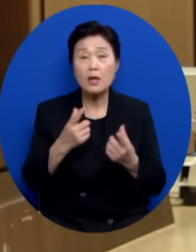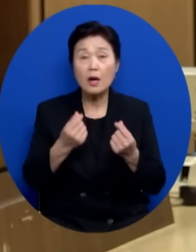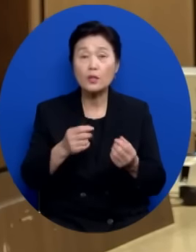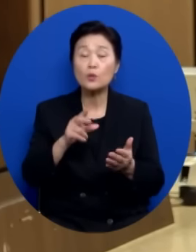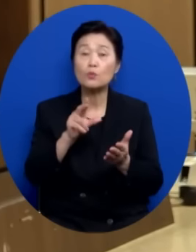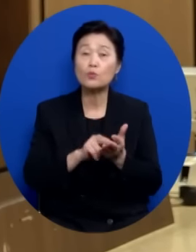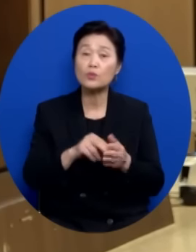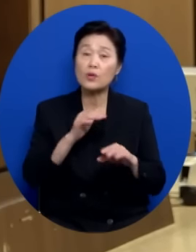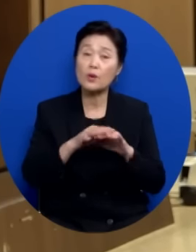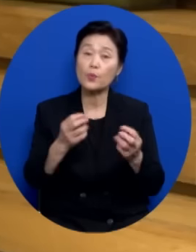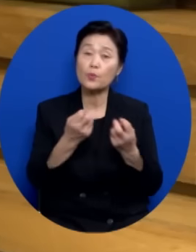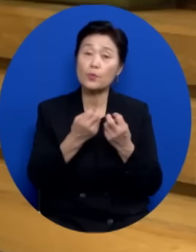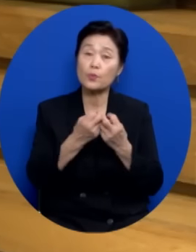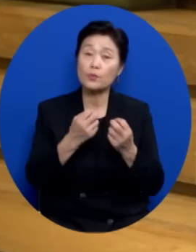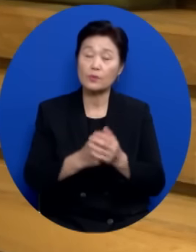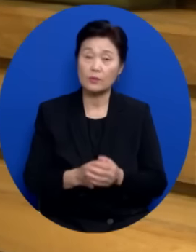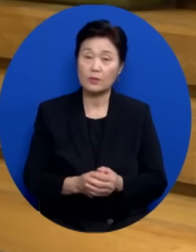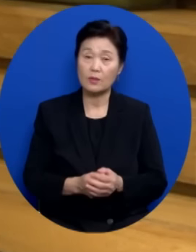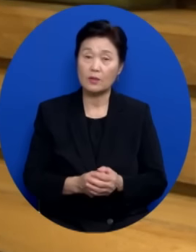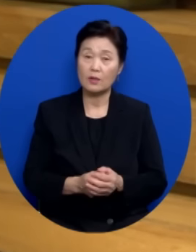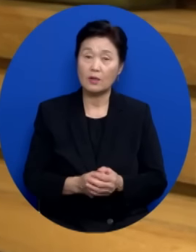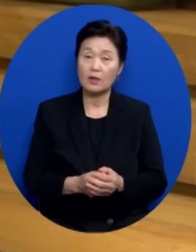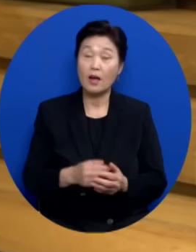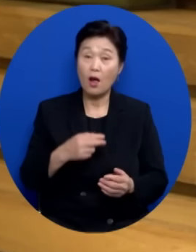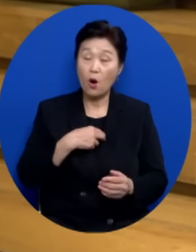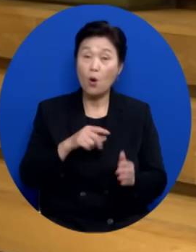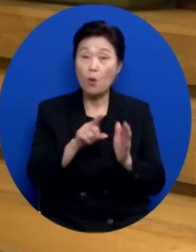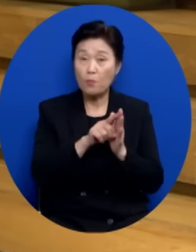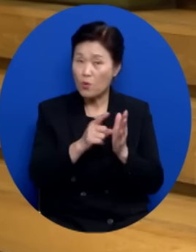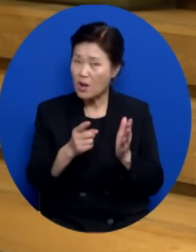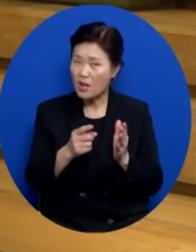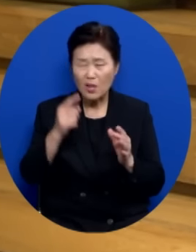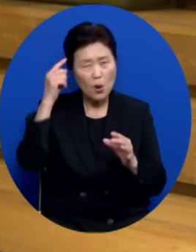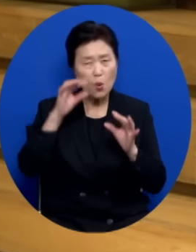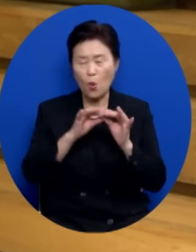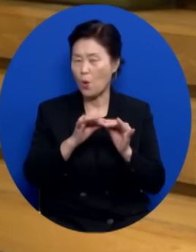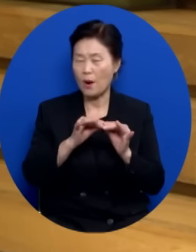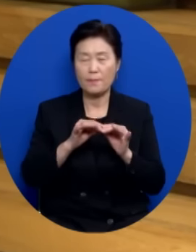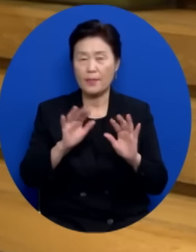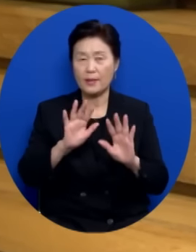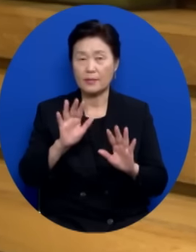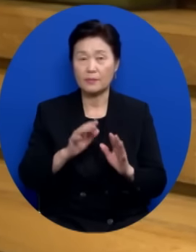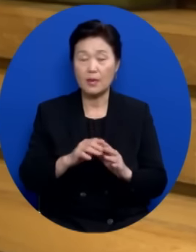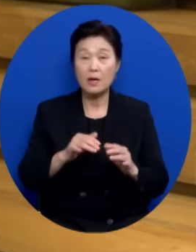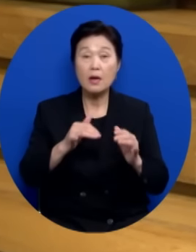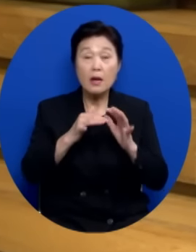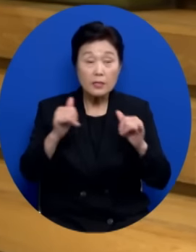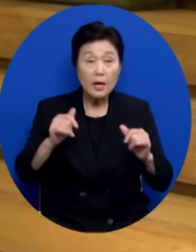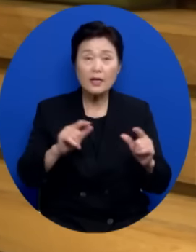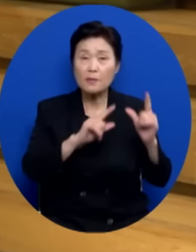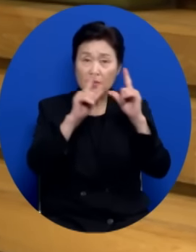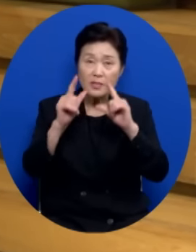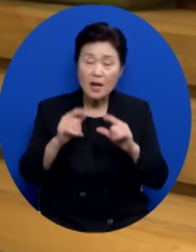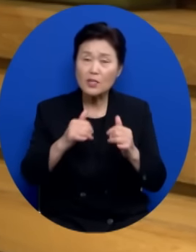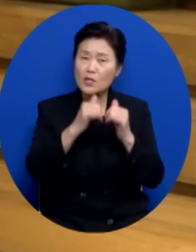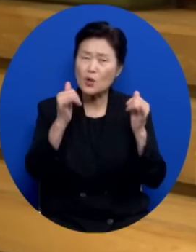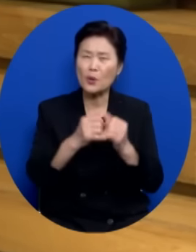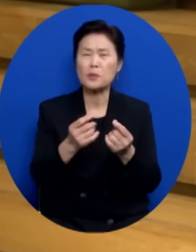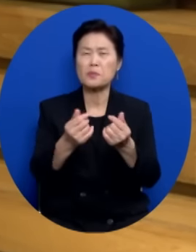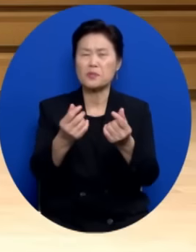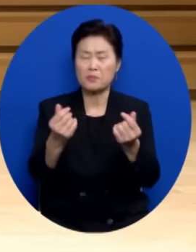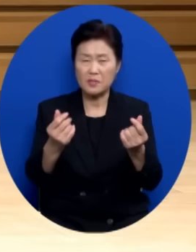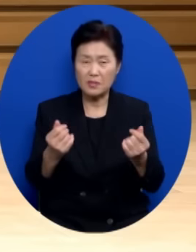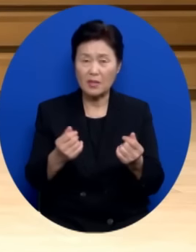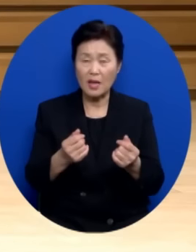해결해야 한다고 보십니까? 저는 거기에 말에 공감을 하지 않습니다. 사람 사는 사회계는 다 비슷하죠.